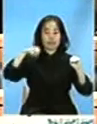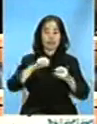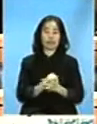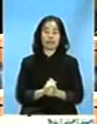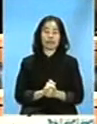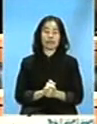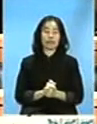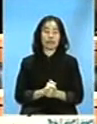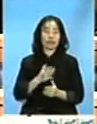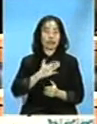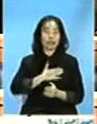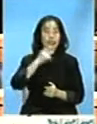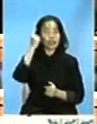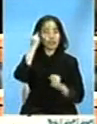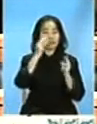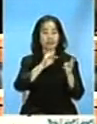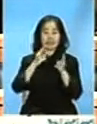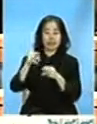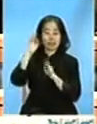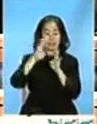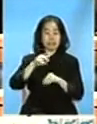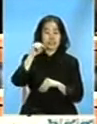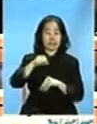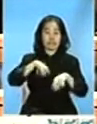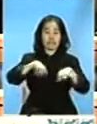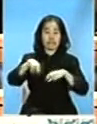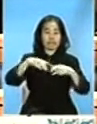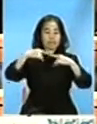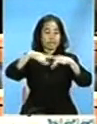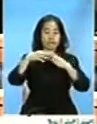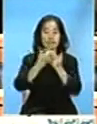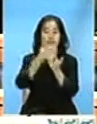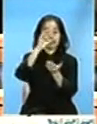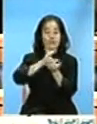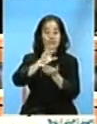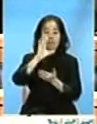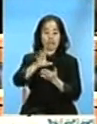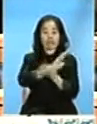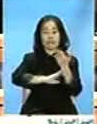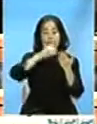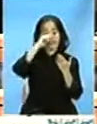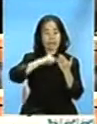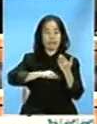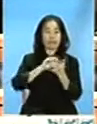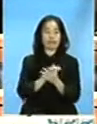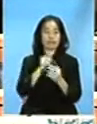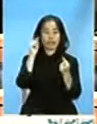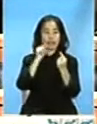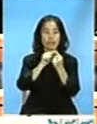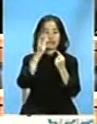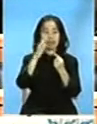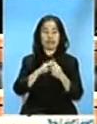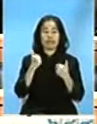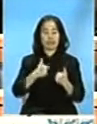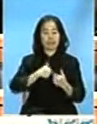ผมคิดว่าอย่างนี้เนี่ยมันขัดกับหลักการและการที่จะใช้เงินของประเทศชาติอย่างนี้นะครับก็เป็นเรื่องที่น่าเสียด